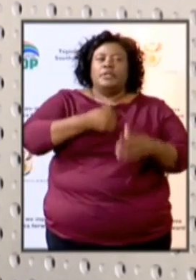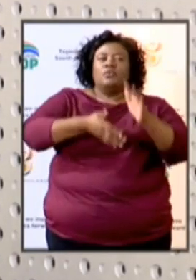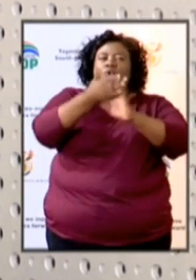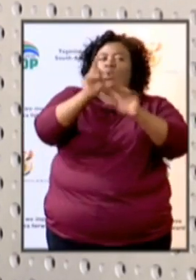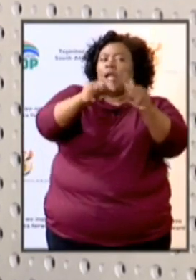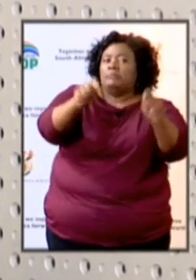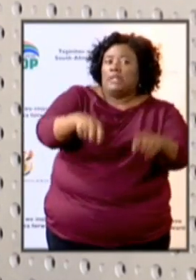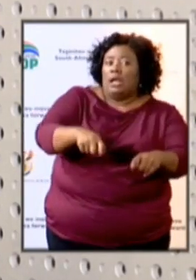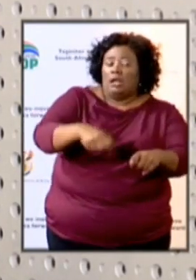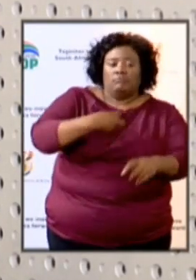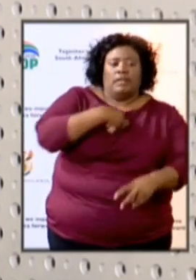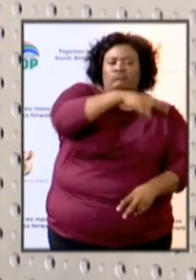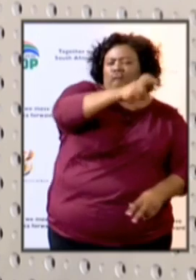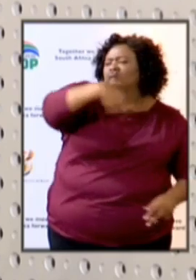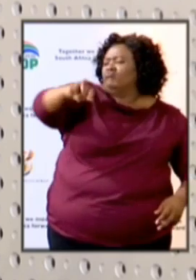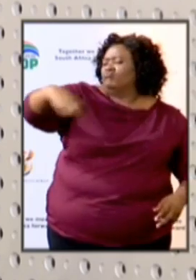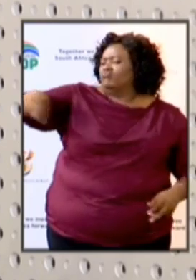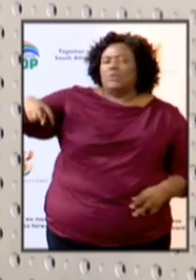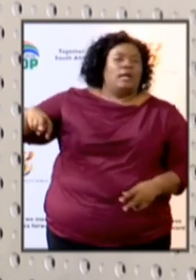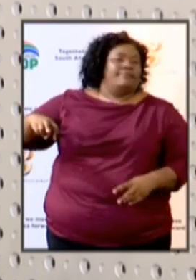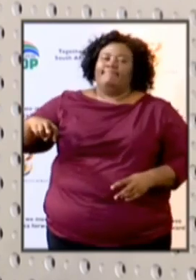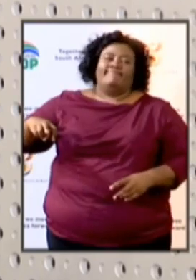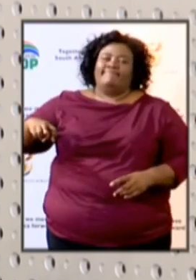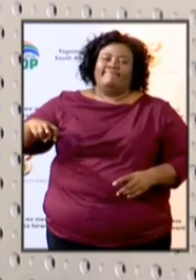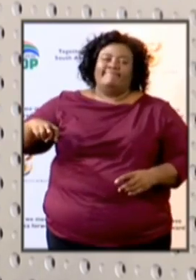eKapa cha ayikezukwenzeka leyo.